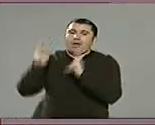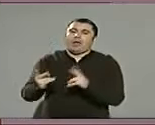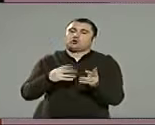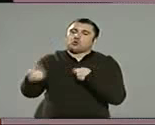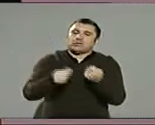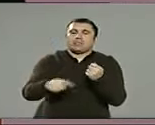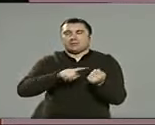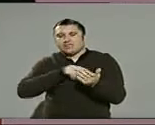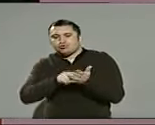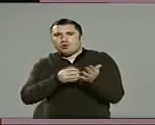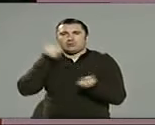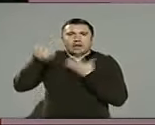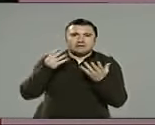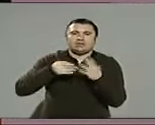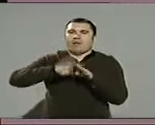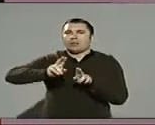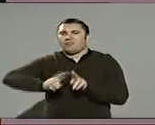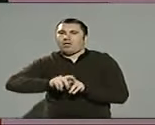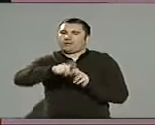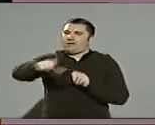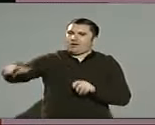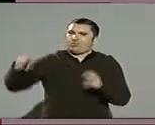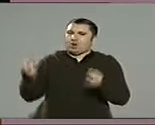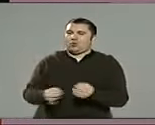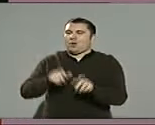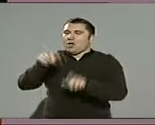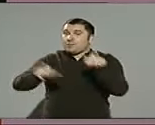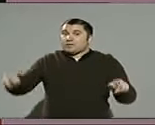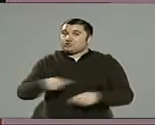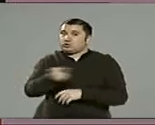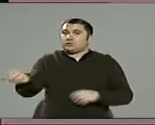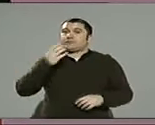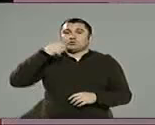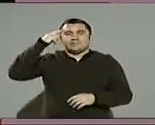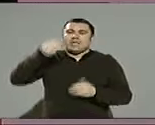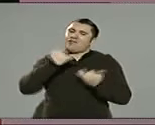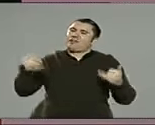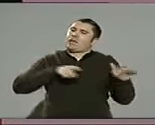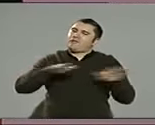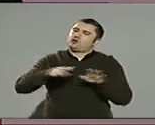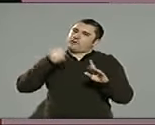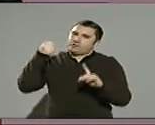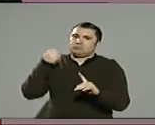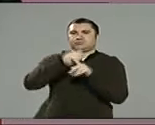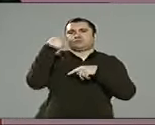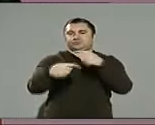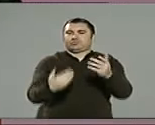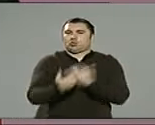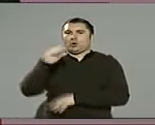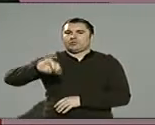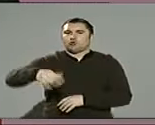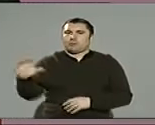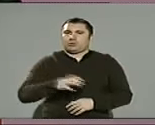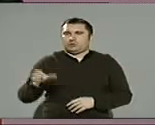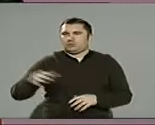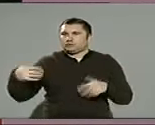Selbstständige, Kreative, Handwerksmeister, aber eben auch Menschen, die wissen wollen, wie wir der Wirtschaft Schwung geben und neue Jobs schaffen. Sie